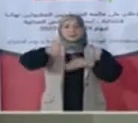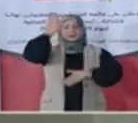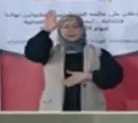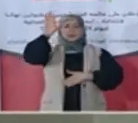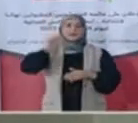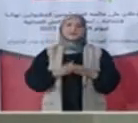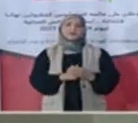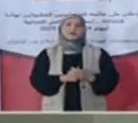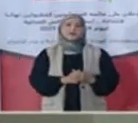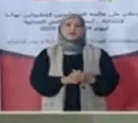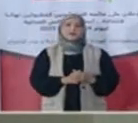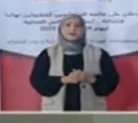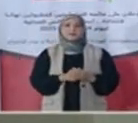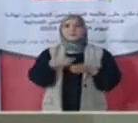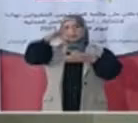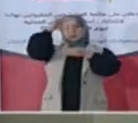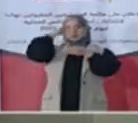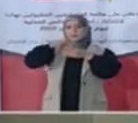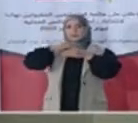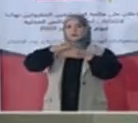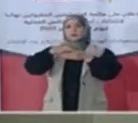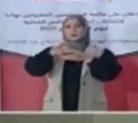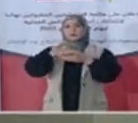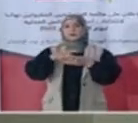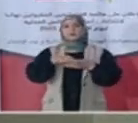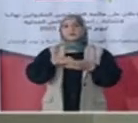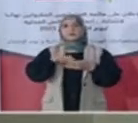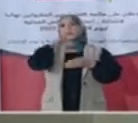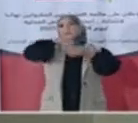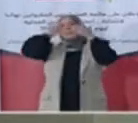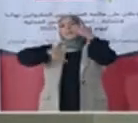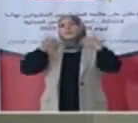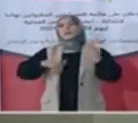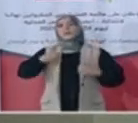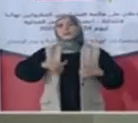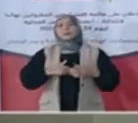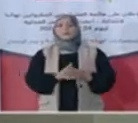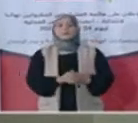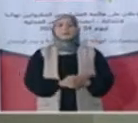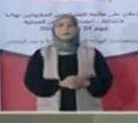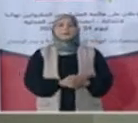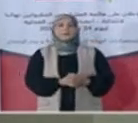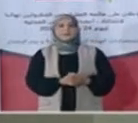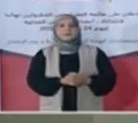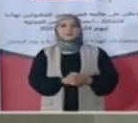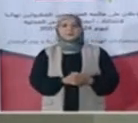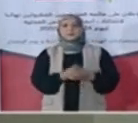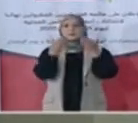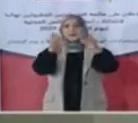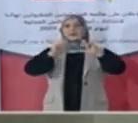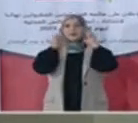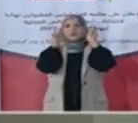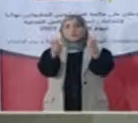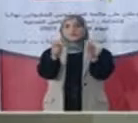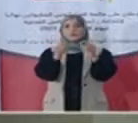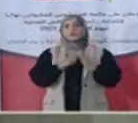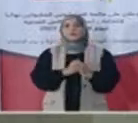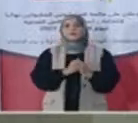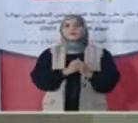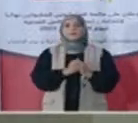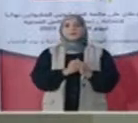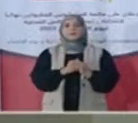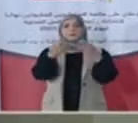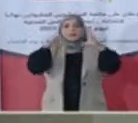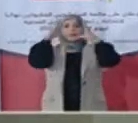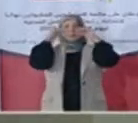مترشح لقرعة حاملي الإعاقة. بهذه المناسبة أود أن